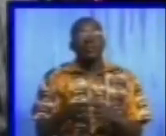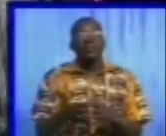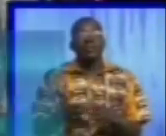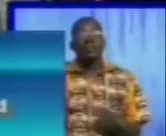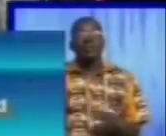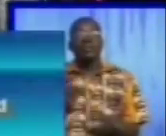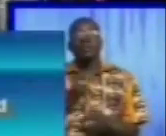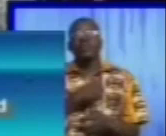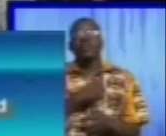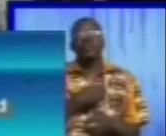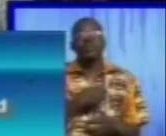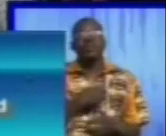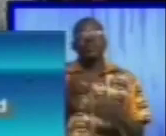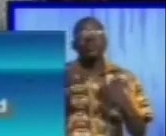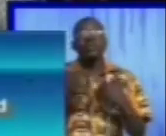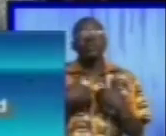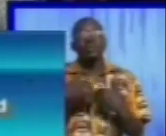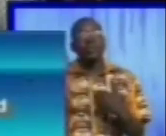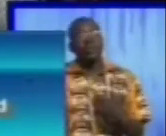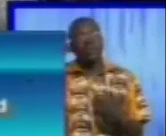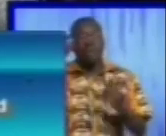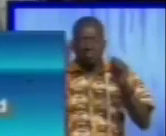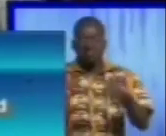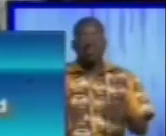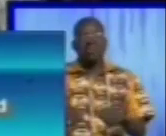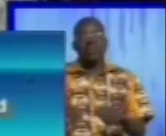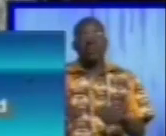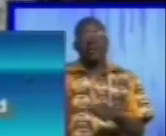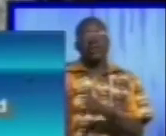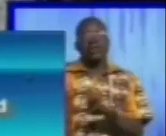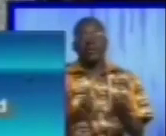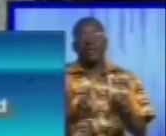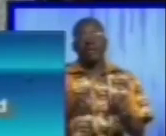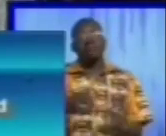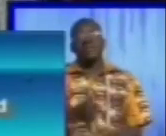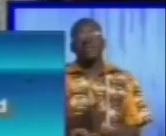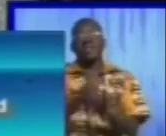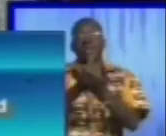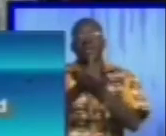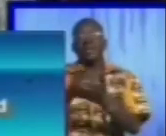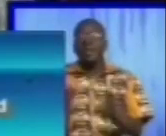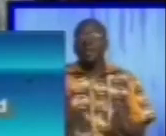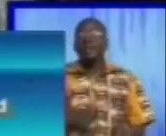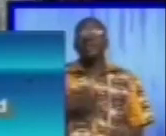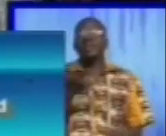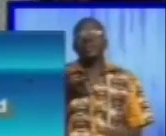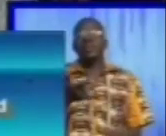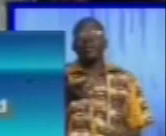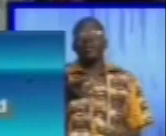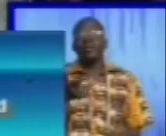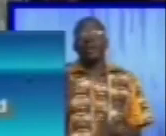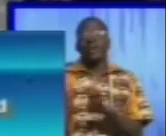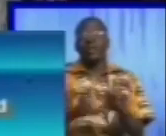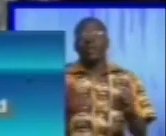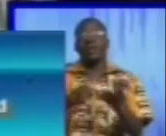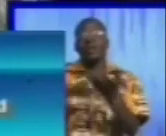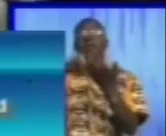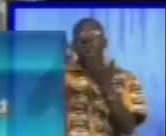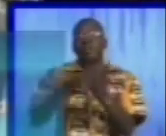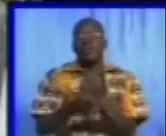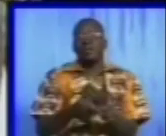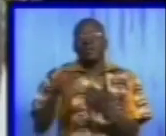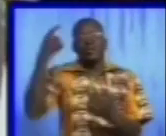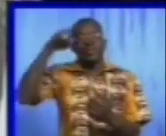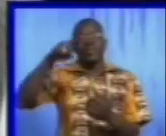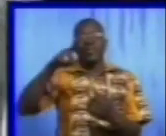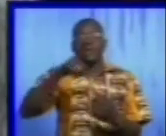Avec l'appui des partenaires, nous allons pouvoir les accompagner, les aider, les sensibiliser et faire un plaidoyer aussi pour